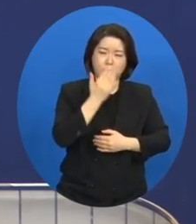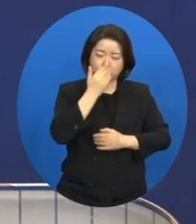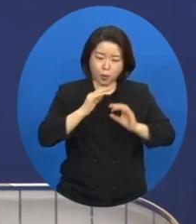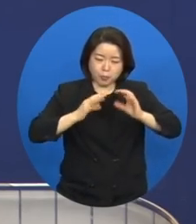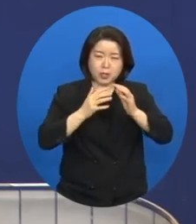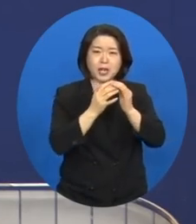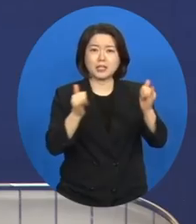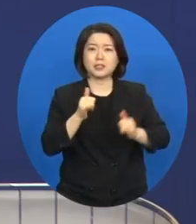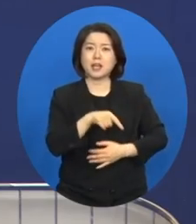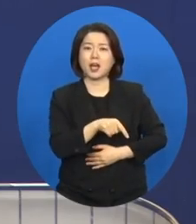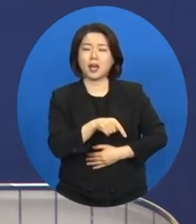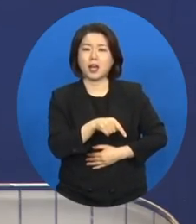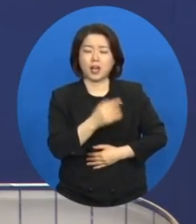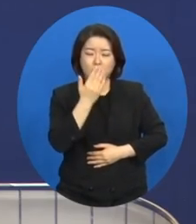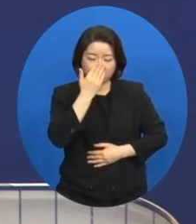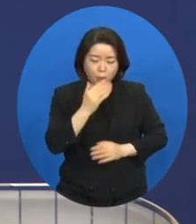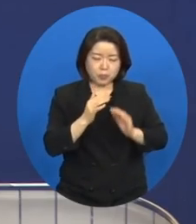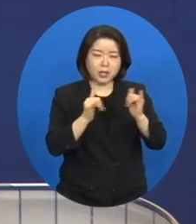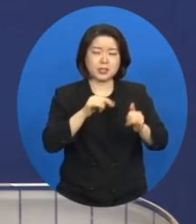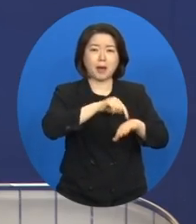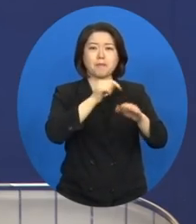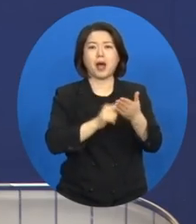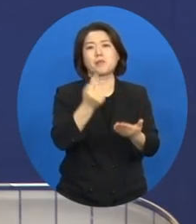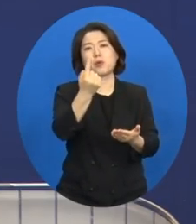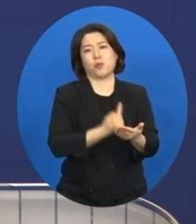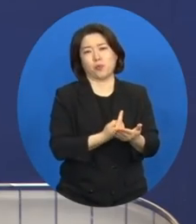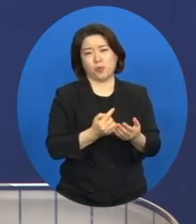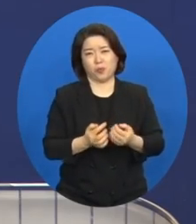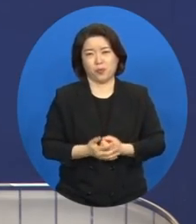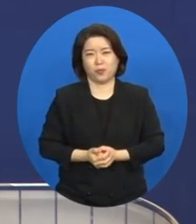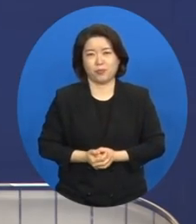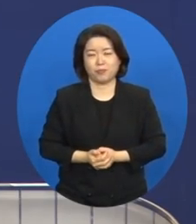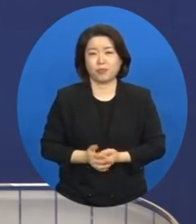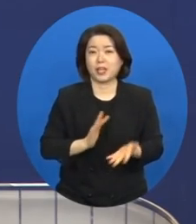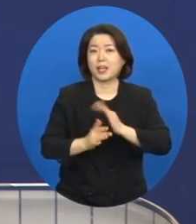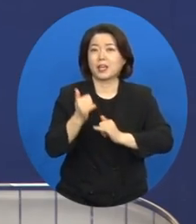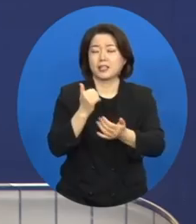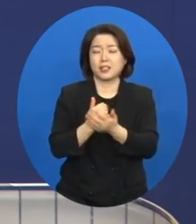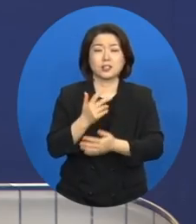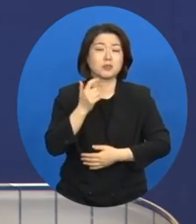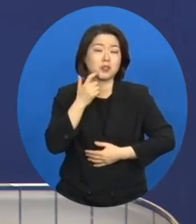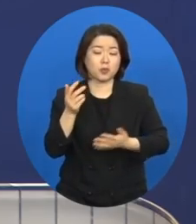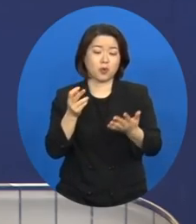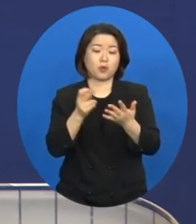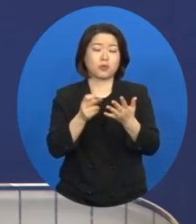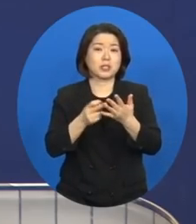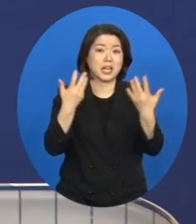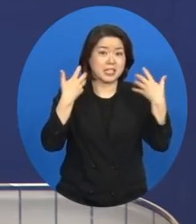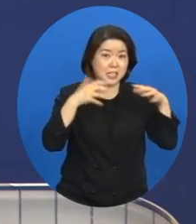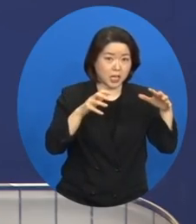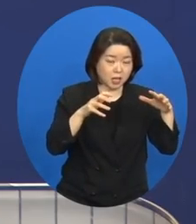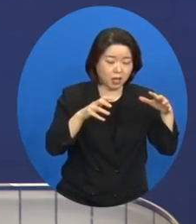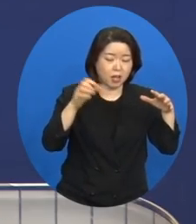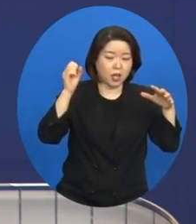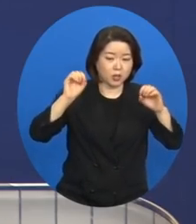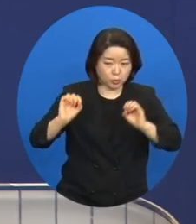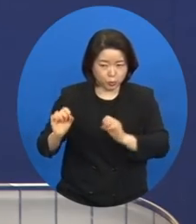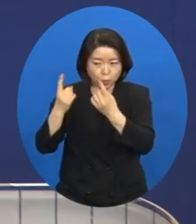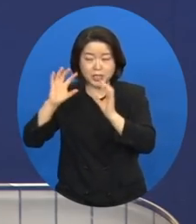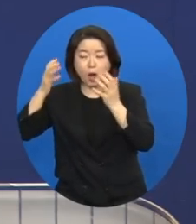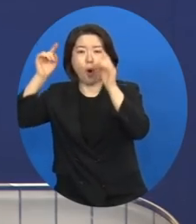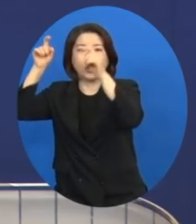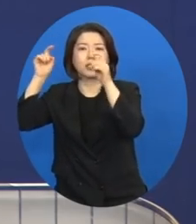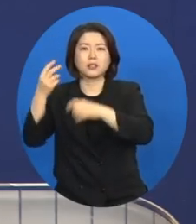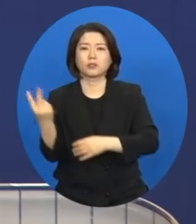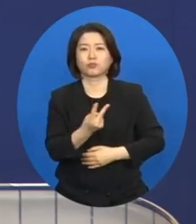마음에 주님은 오신다는 겁니다. 예수님은 유다의 사자시지만 동시에 예수님은 어린 양이라는 걸 여러분 기억하셔야